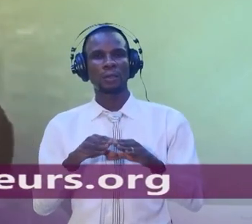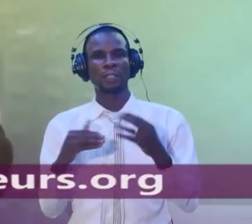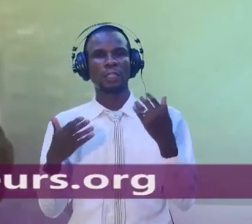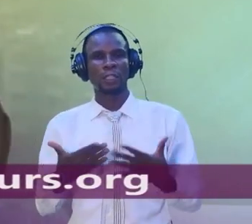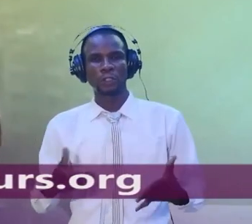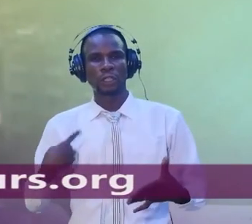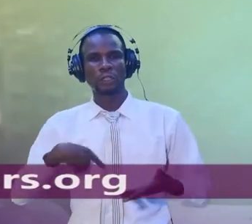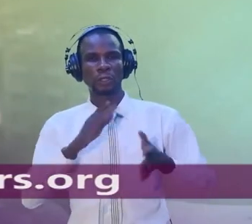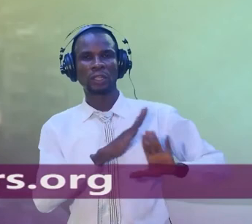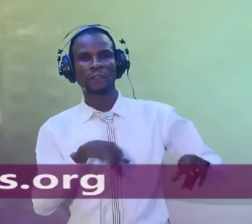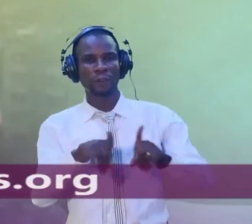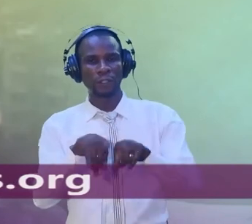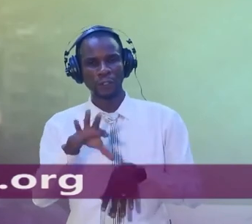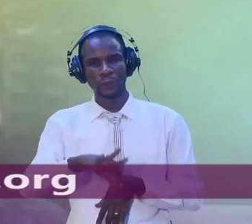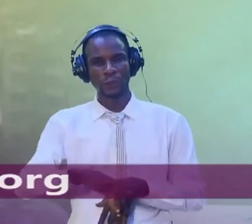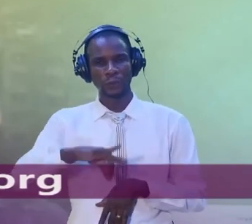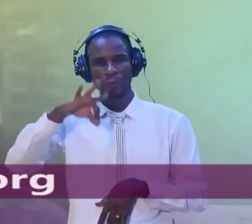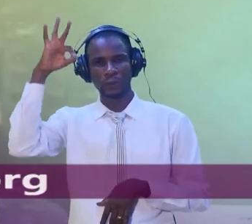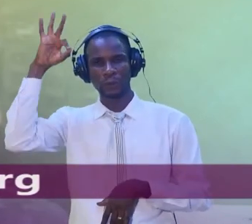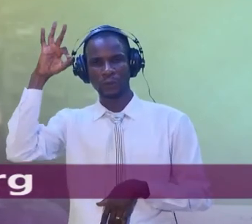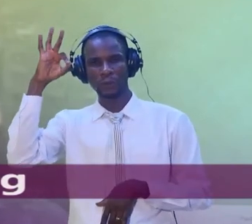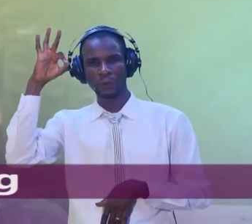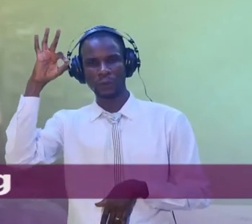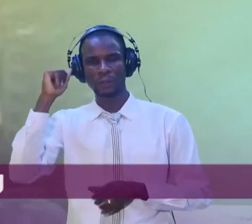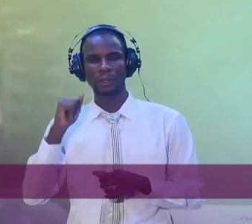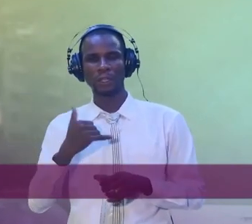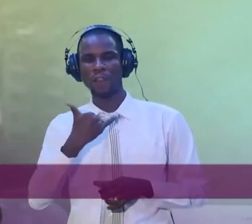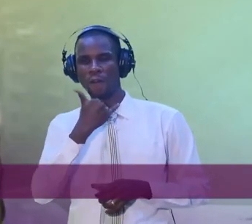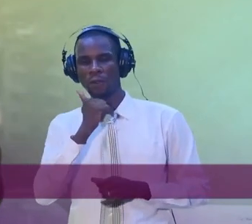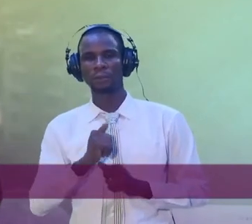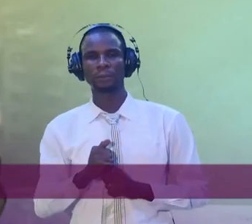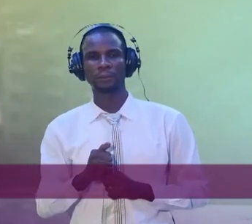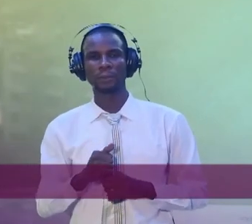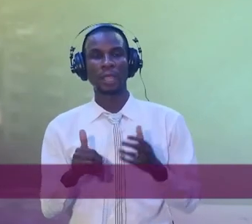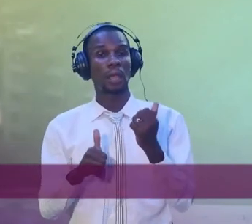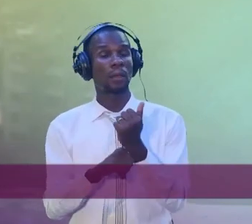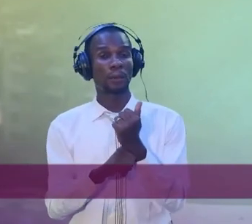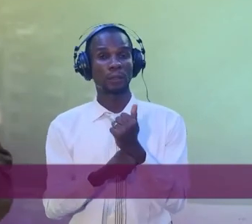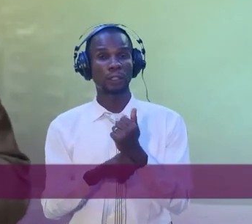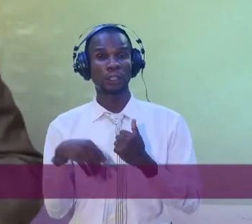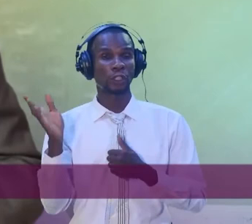yeye. Na tunakubali kuacha kazi za giza.